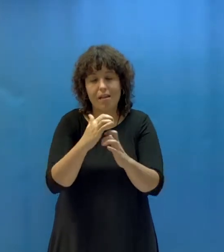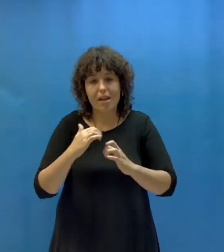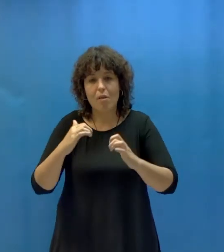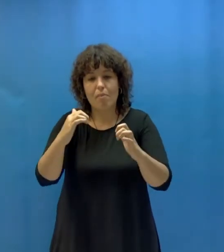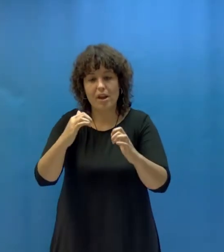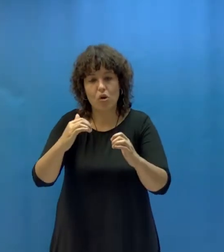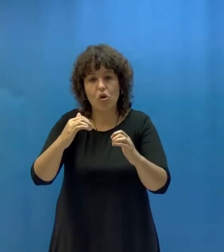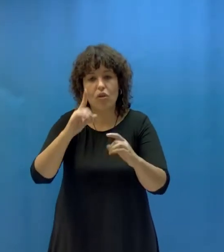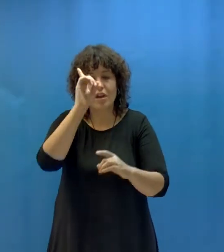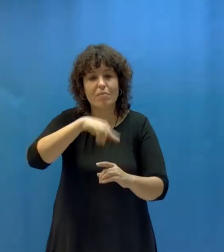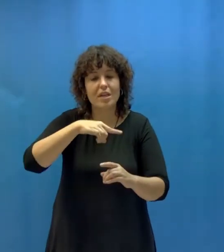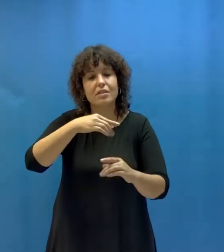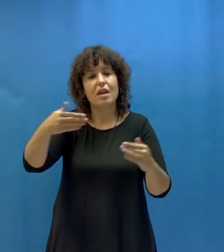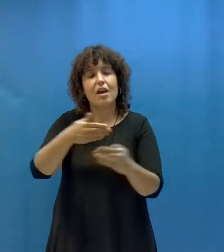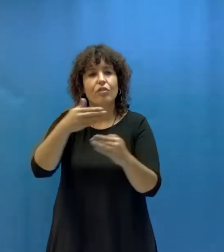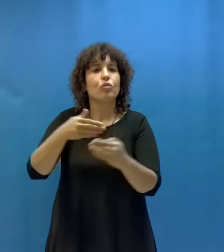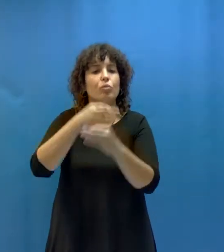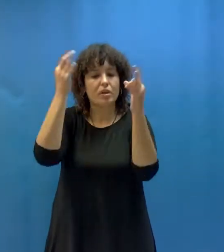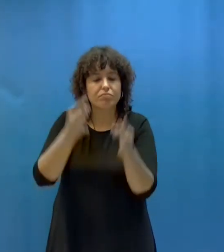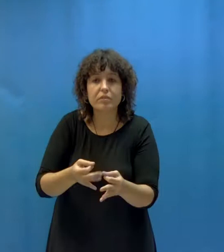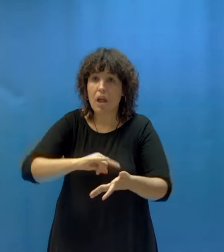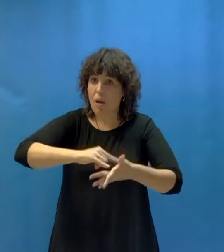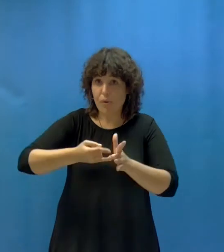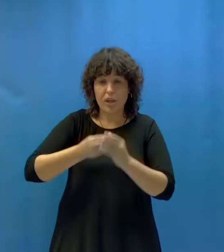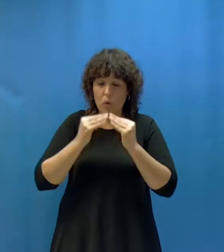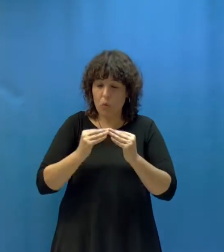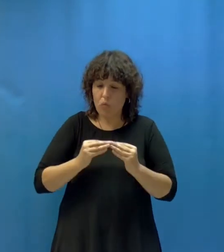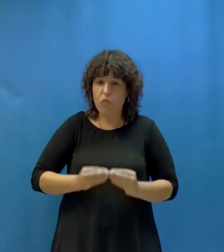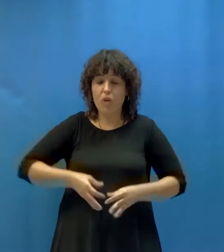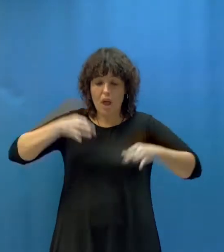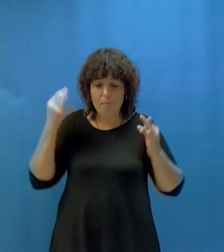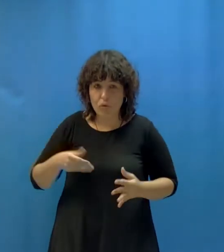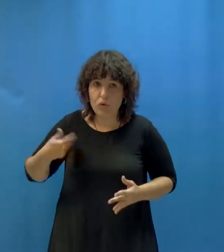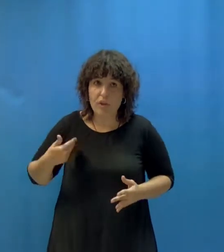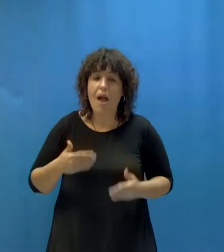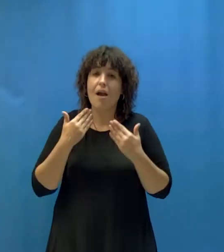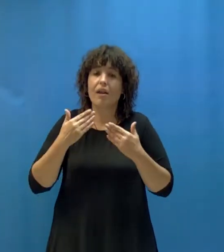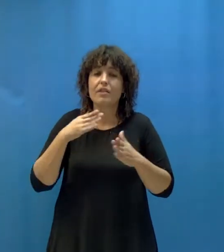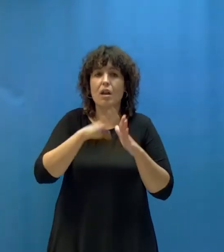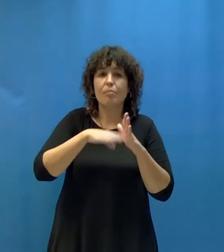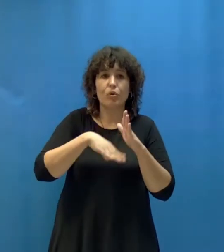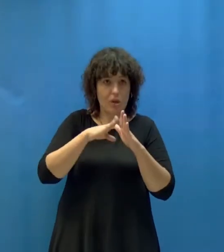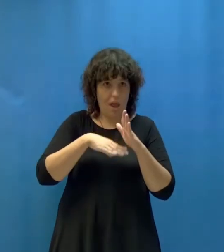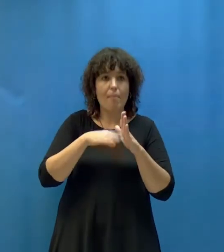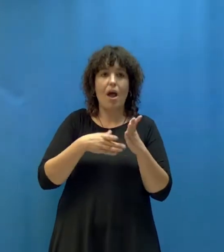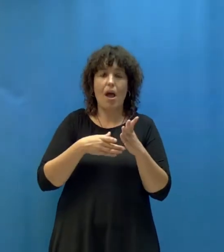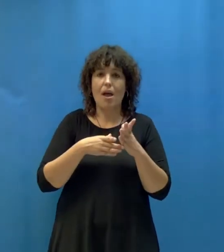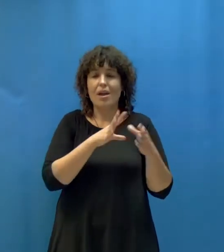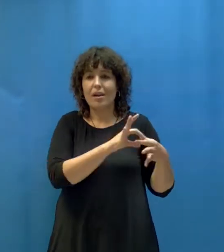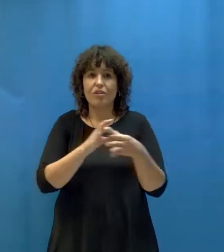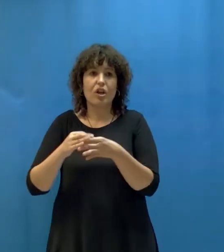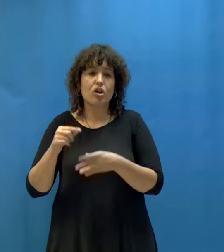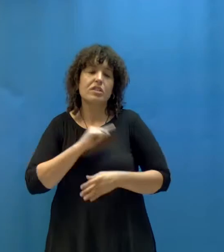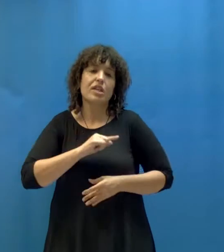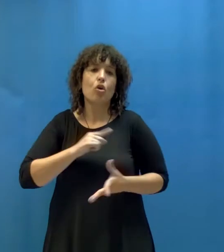d'octubre. Sí, tenim el projecte completament amanit i és que gràcies al programa Valem, promogut pel secretari autonòmic d'Ocupació, Enric Nomdedeu, anterior